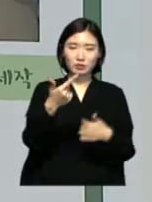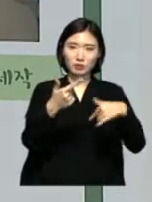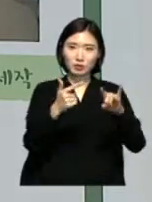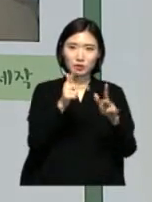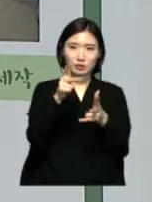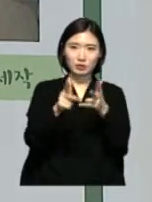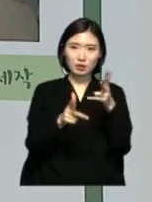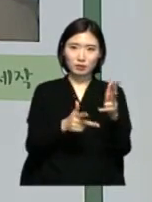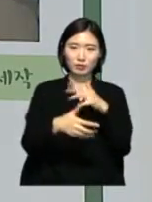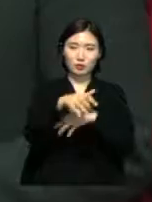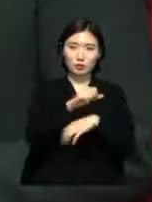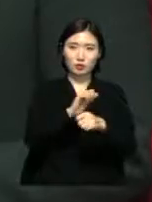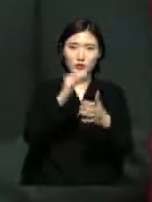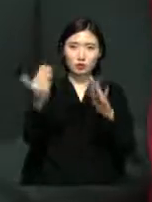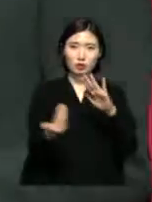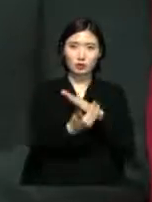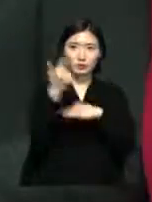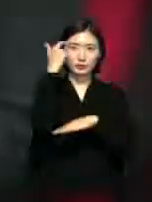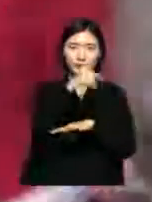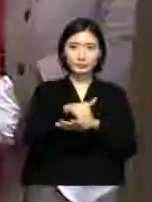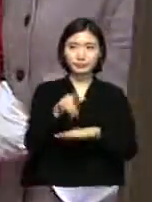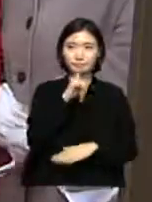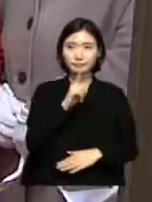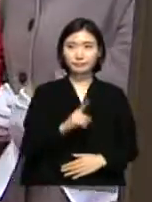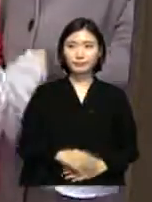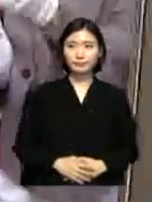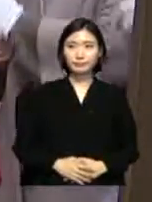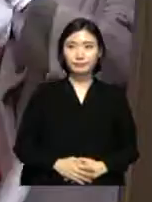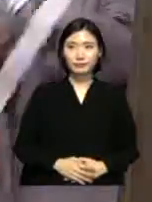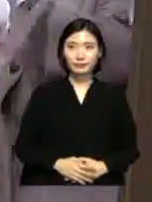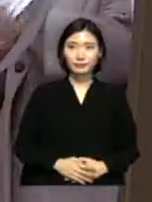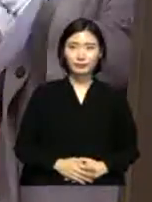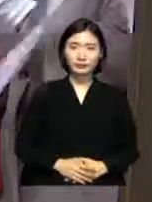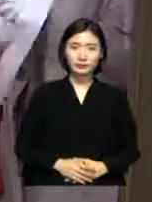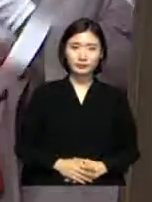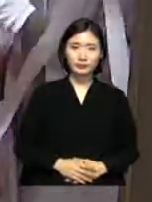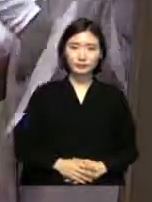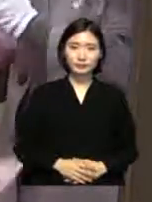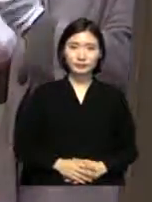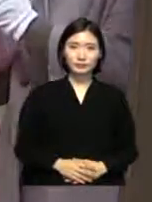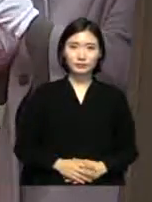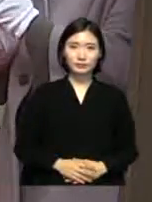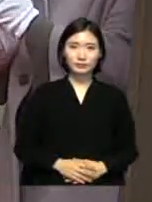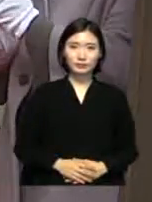사업을 본격화할 계획입니다. 딜라이브 서울경기 케이블 TV 천서연입니다.